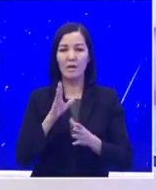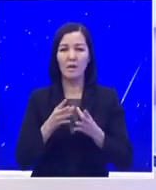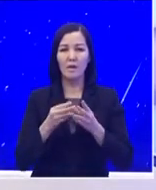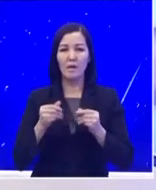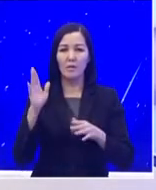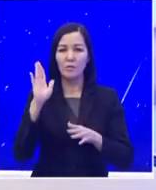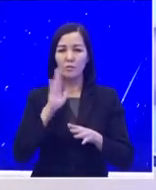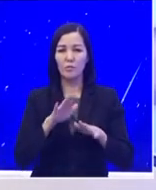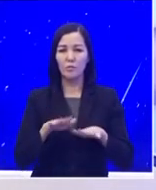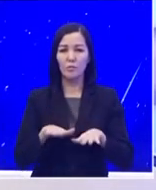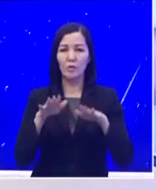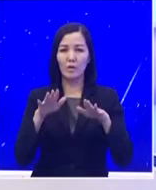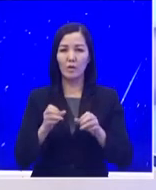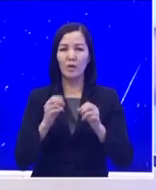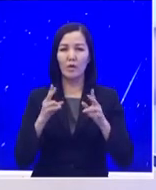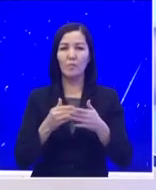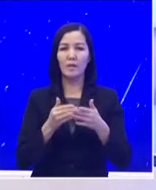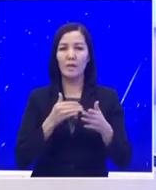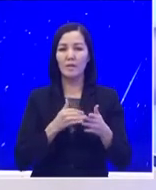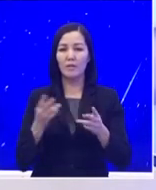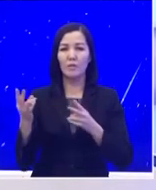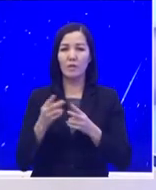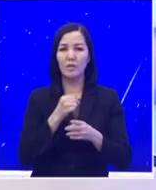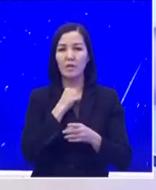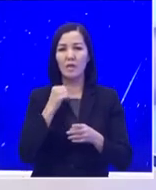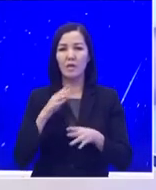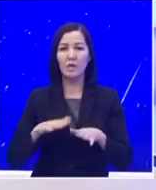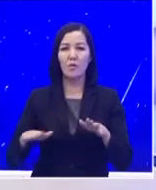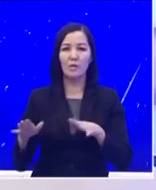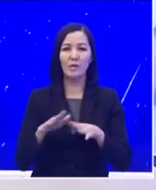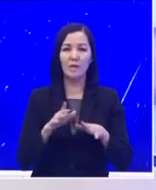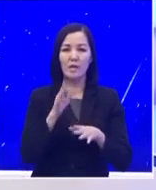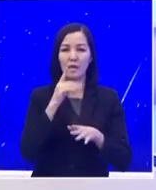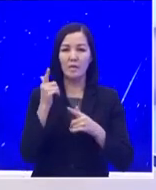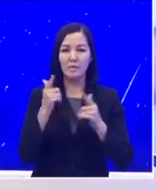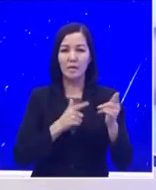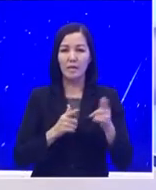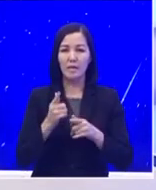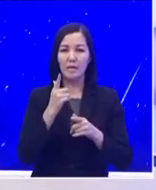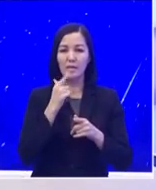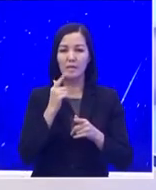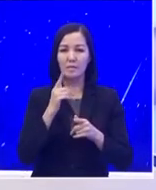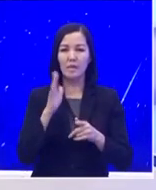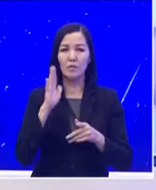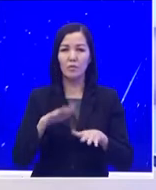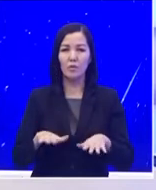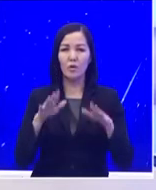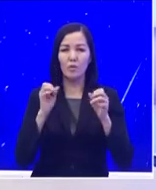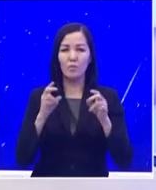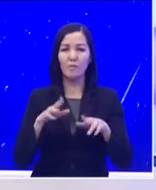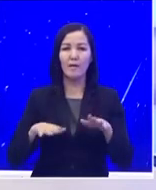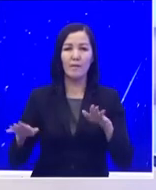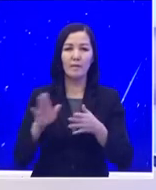асады. Қауіптің алдын алу қажет. Талғар ауданы мамандары да бұл мезгілге сақадай сай. Қызыл су тасу қаупі бар